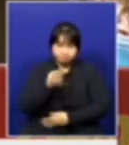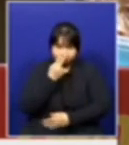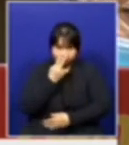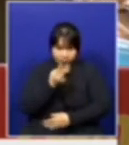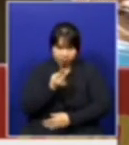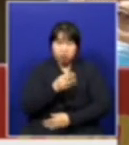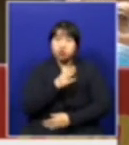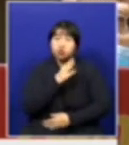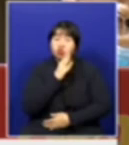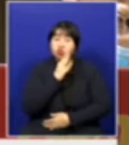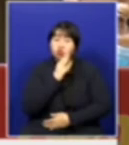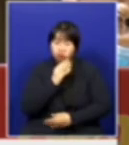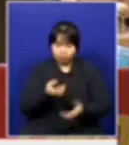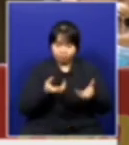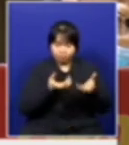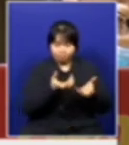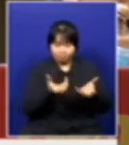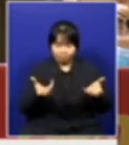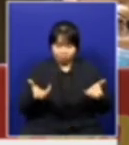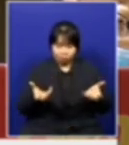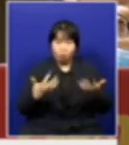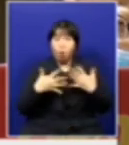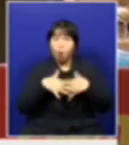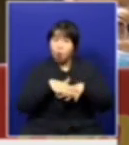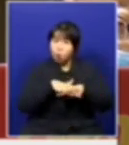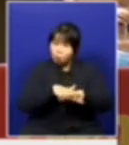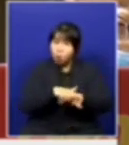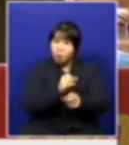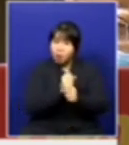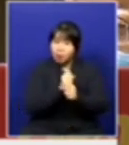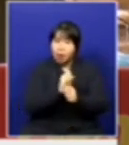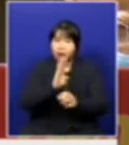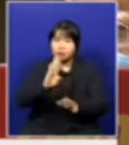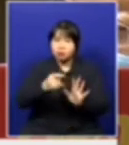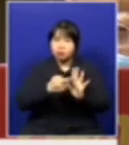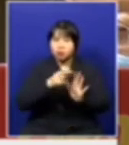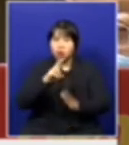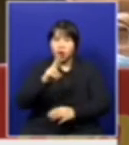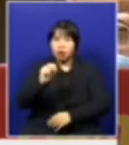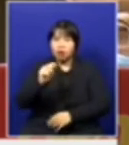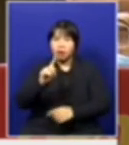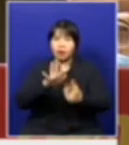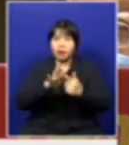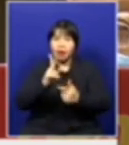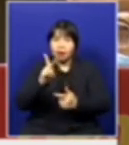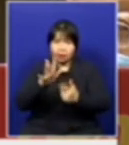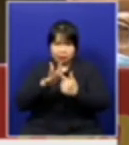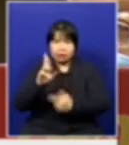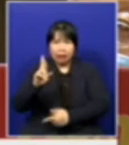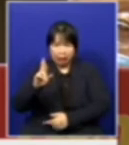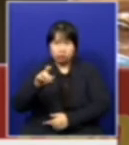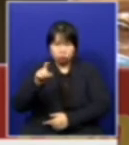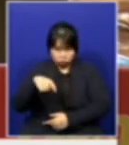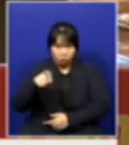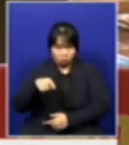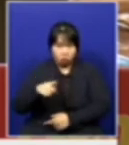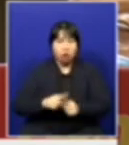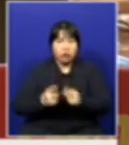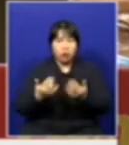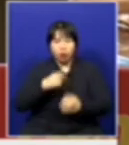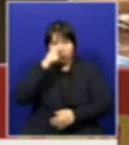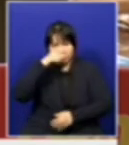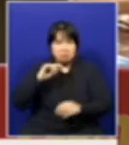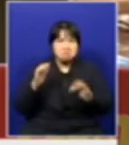รณาการเป็นเรื่องที่มีความสำคัญแต่วันนี้ในประเทศไทยของเราไม่มีสิ่งนี้ดิฉันนะคะ